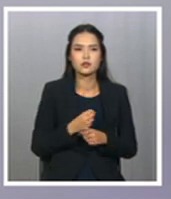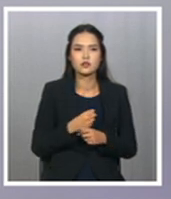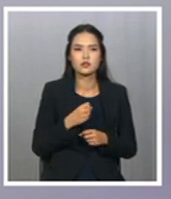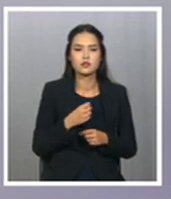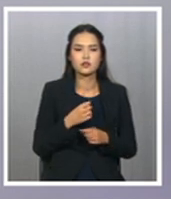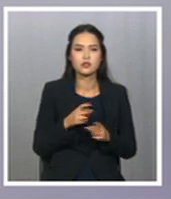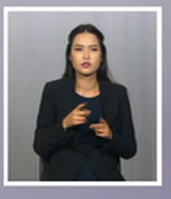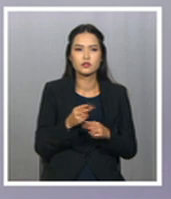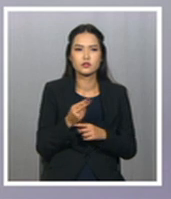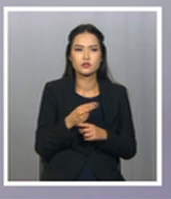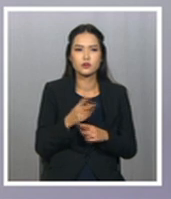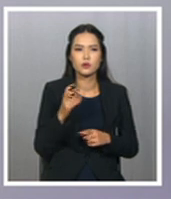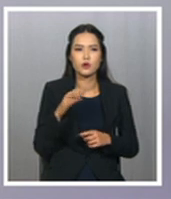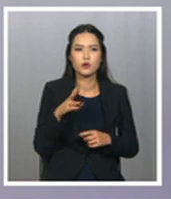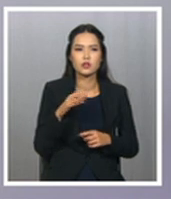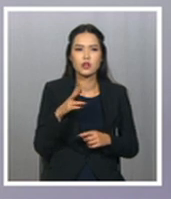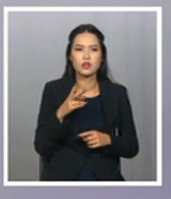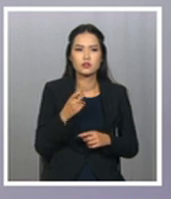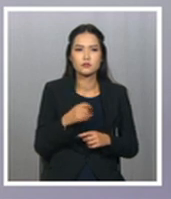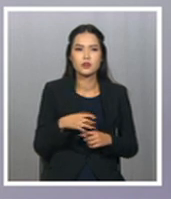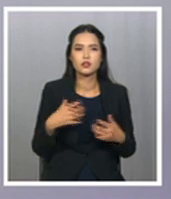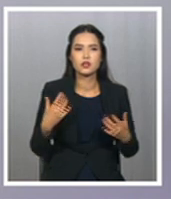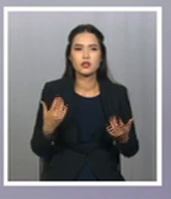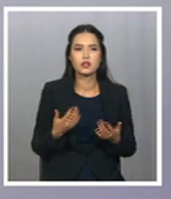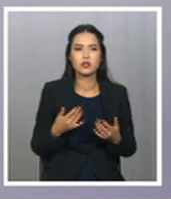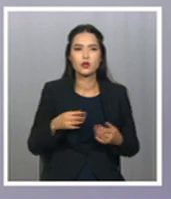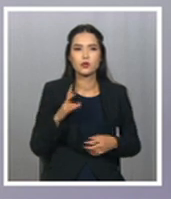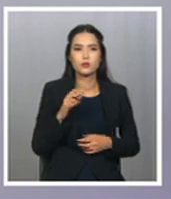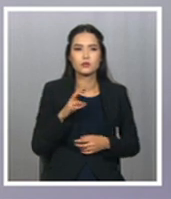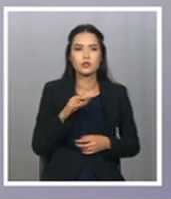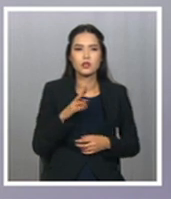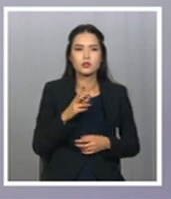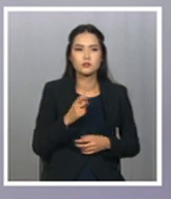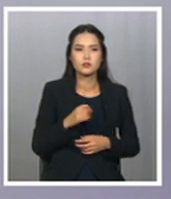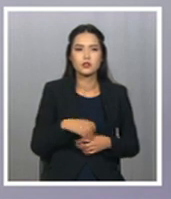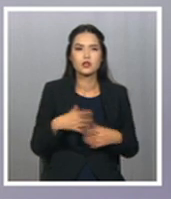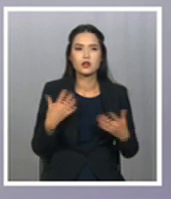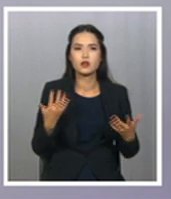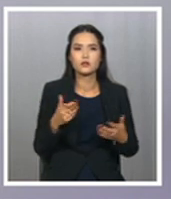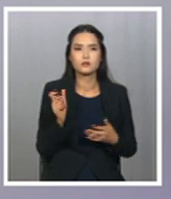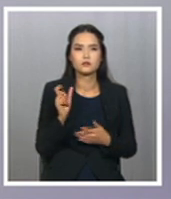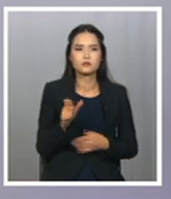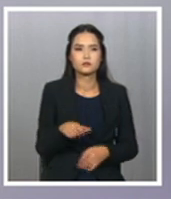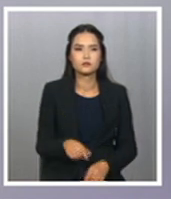суреттелетін Құнанбай бейнесі қандай? Құнанбай қандай адам?